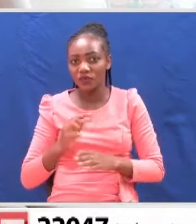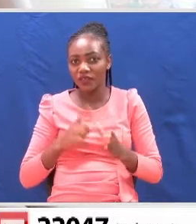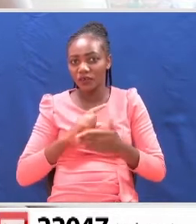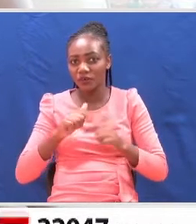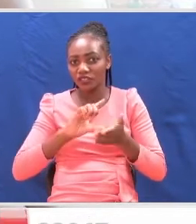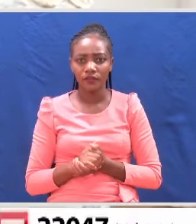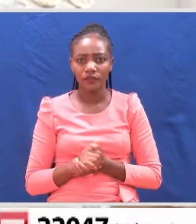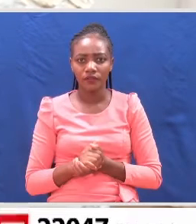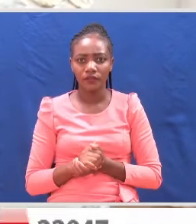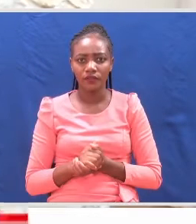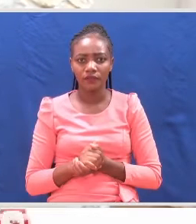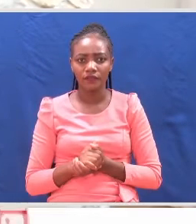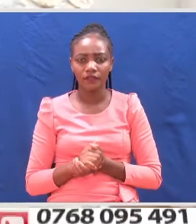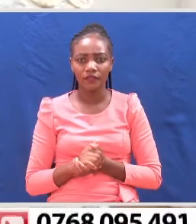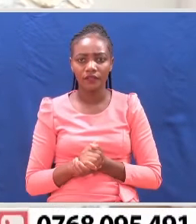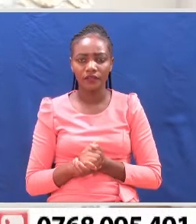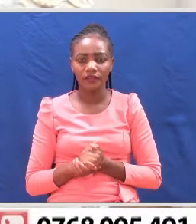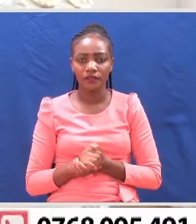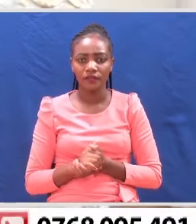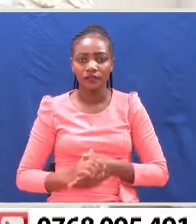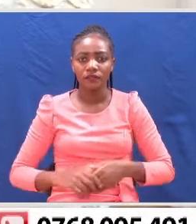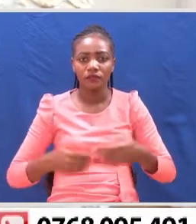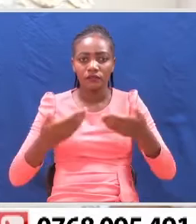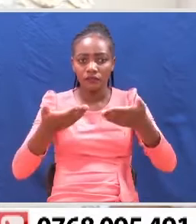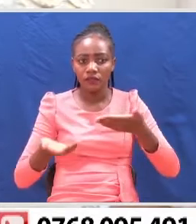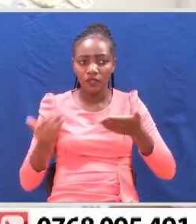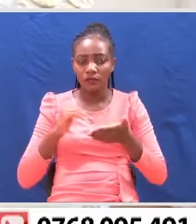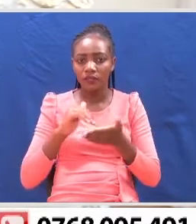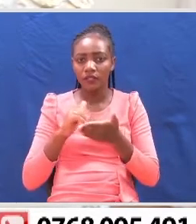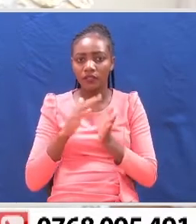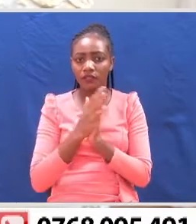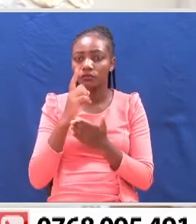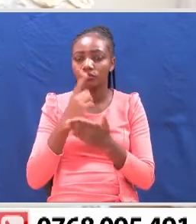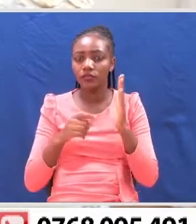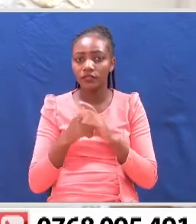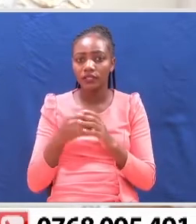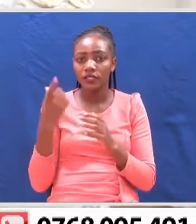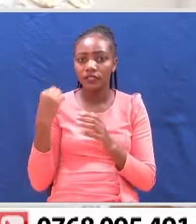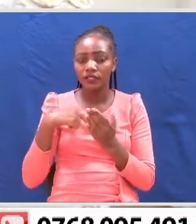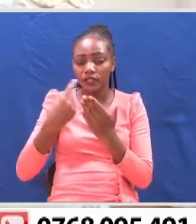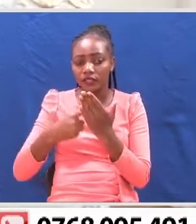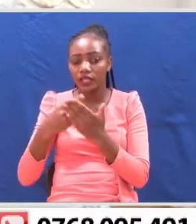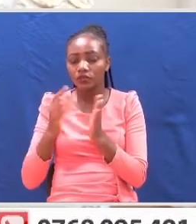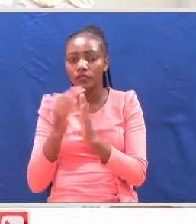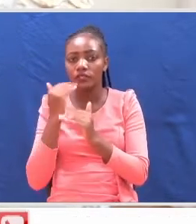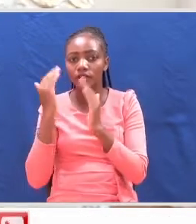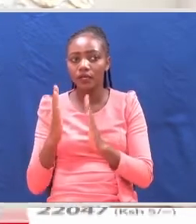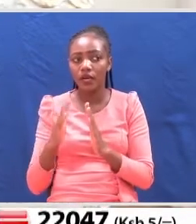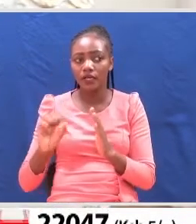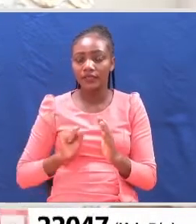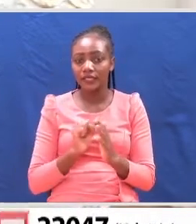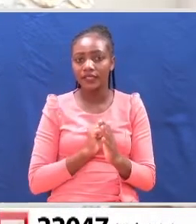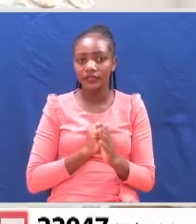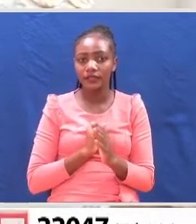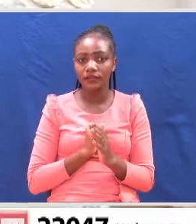zaidi. Karibu tena mpenzi mtazamaji katika makala haya maalum. Ninazungumza na speaker wa bunge la